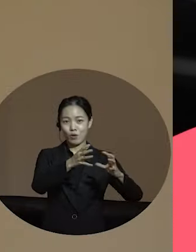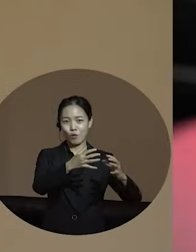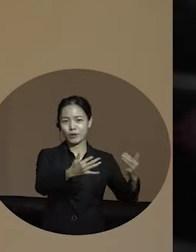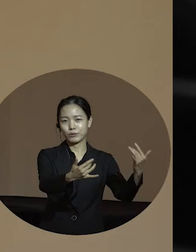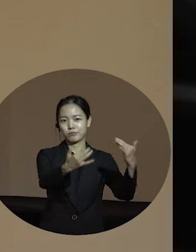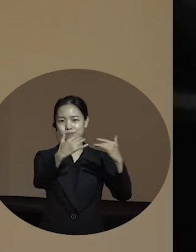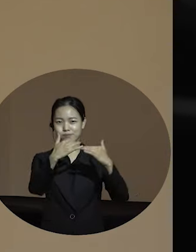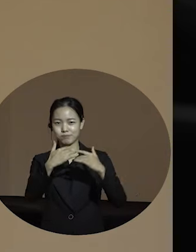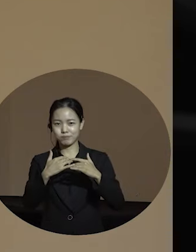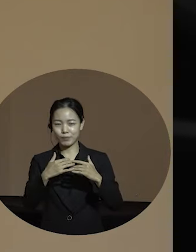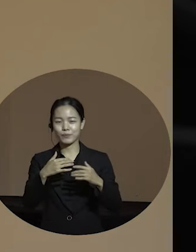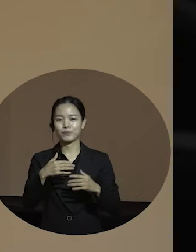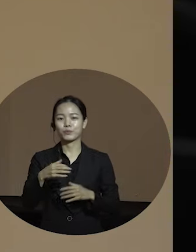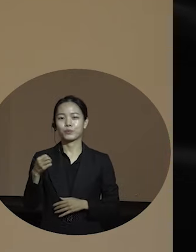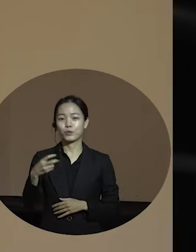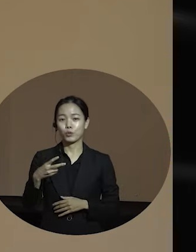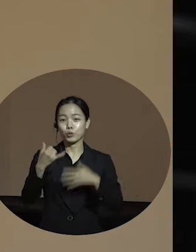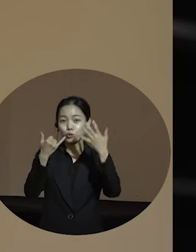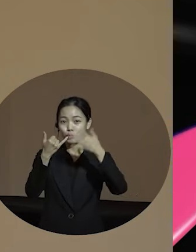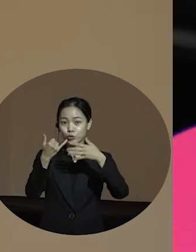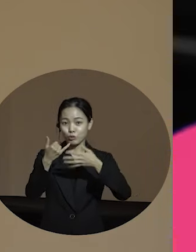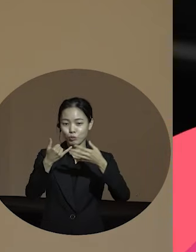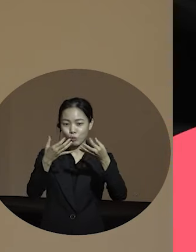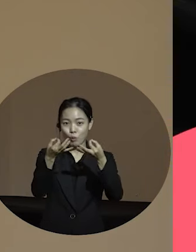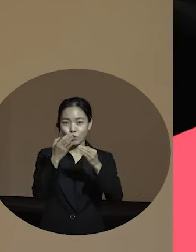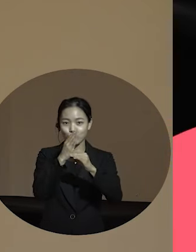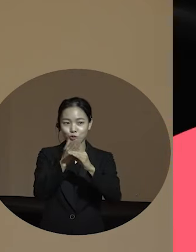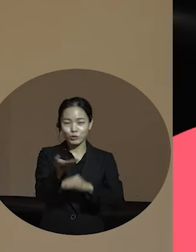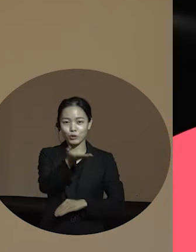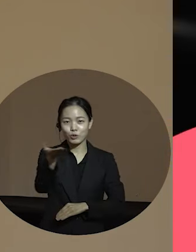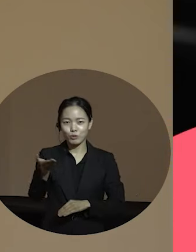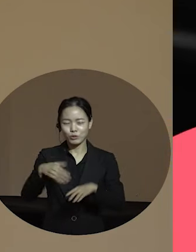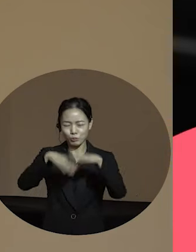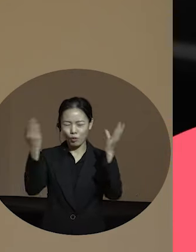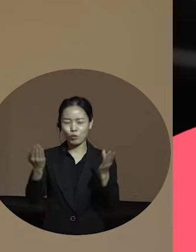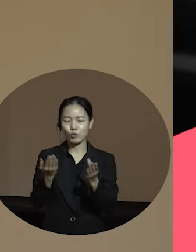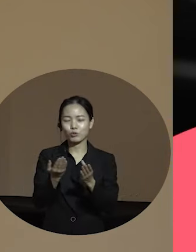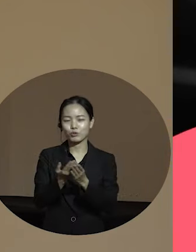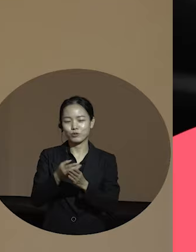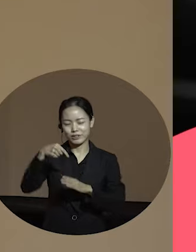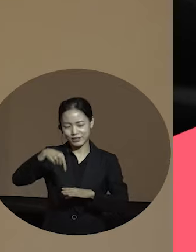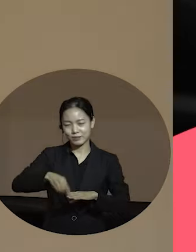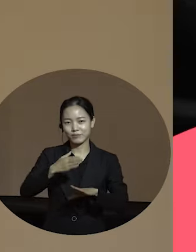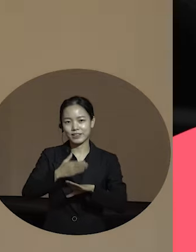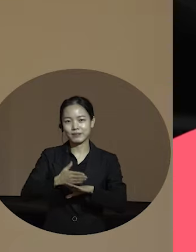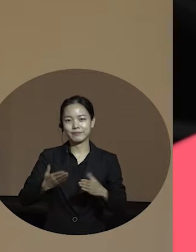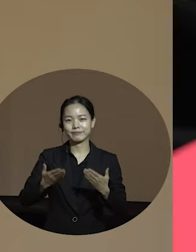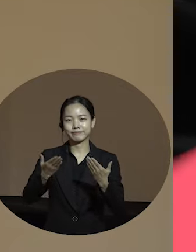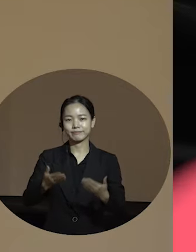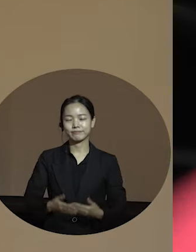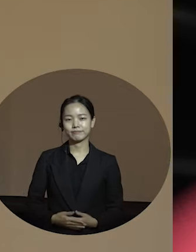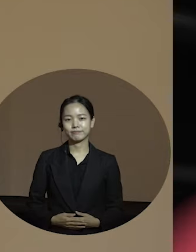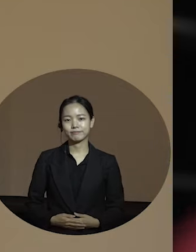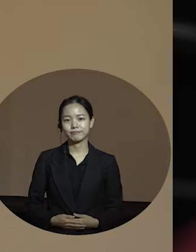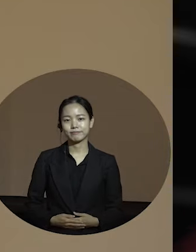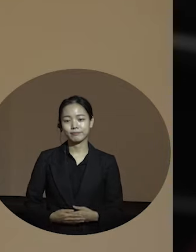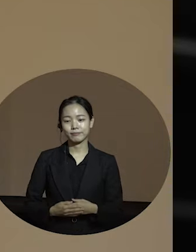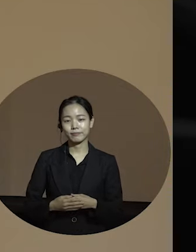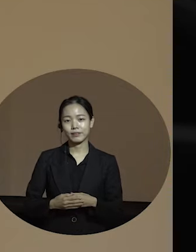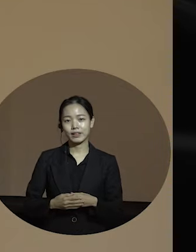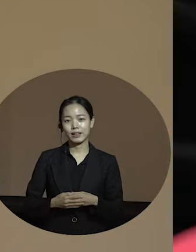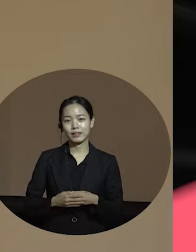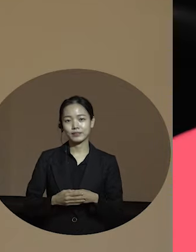참석해주신 모든 분들, 유튜브로 보고 계시는 많은 분들께도 깊은 감사의 말씀을 드리겠습니다. 매년